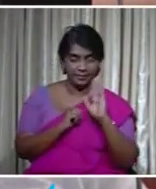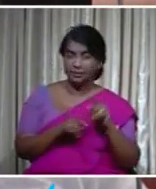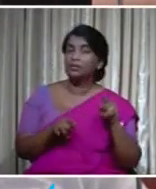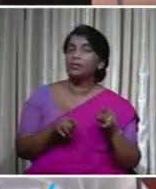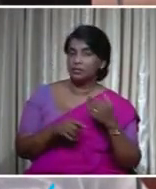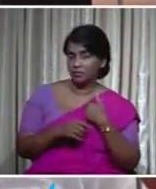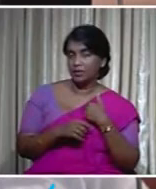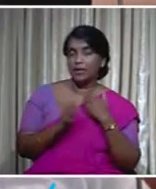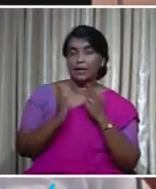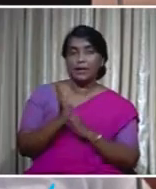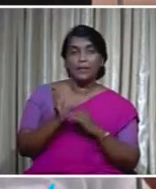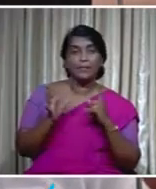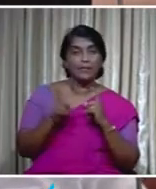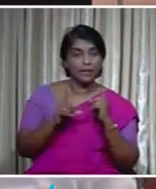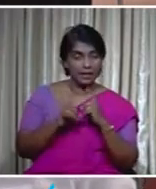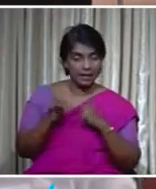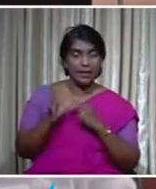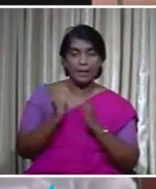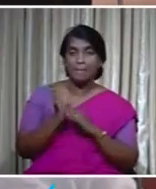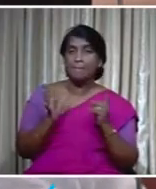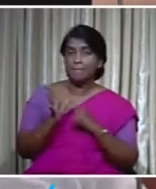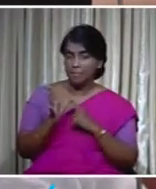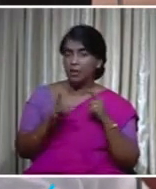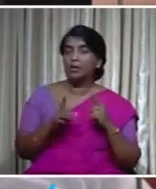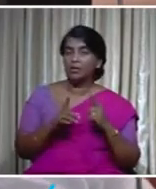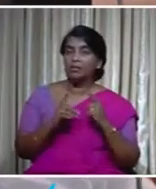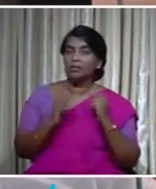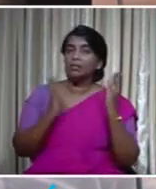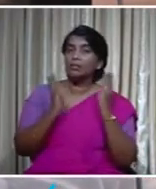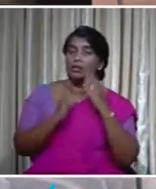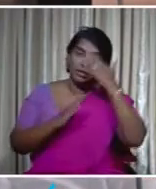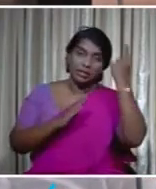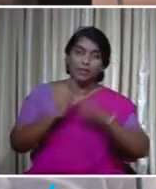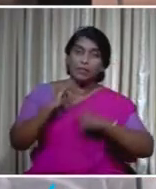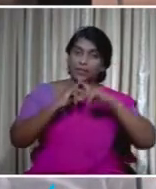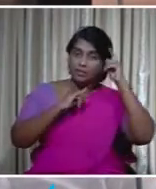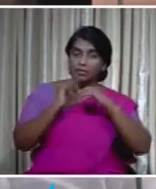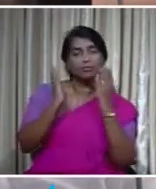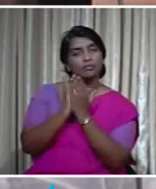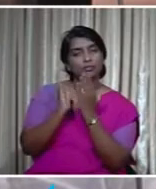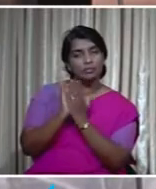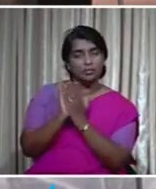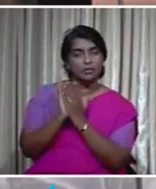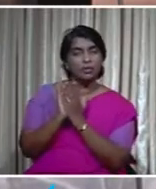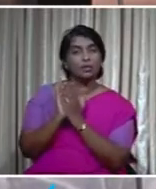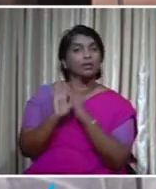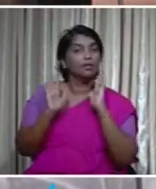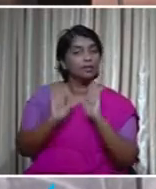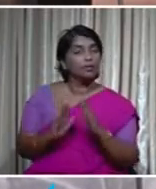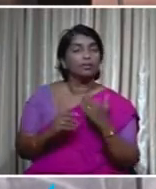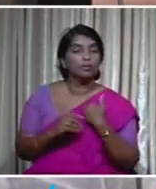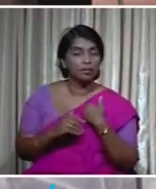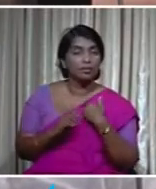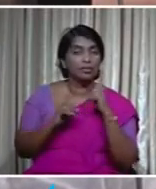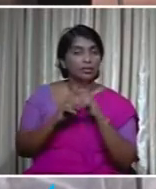எஜுகேஷன் யாழ்ப்பாண பல்கலைக்கழகத்திலே முடிச்சிருந்தேன். அதன் அடிப்படையில் எனக்கு முகாமைத்துவ சென்டரிலே நான் கல்வி பின்படிப்பு முகாமைத்துவத்தை கற்றுக்கொள்ள